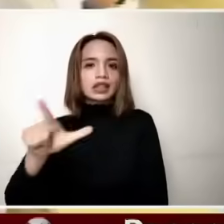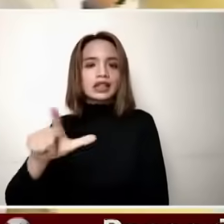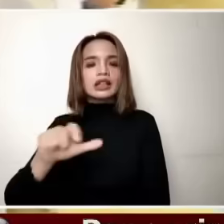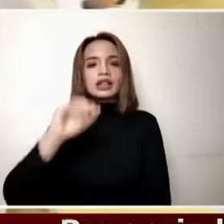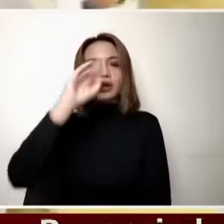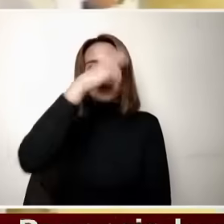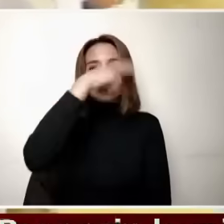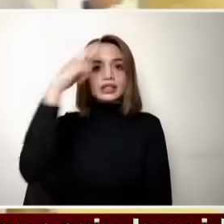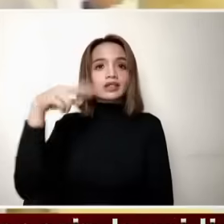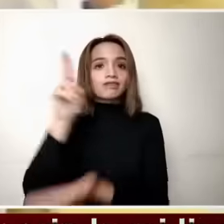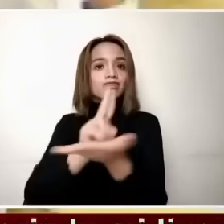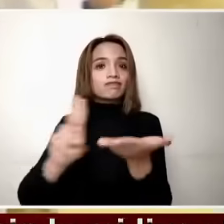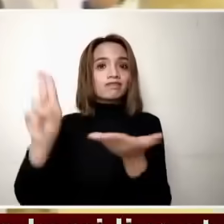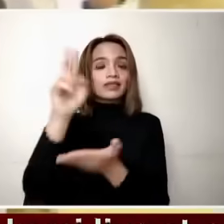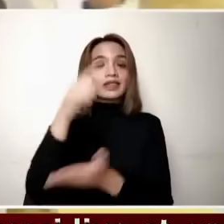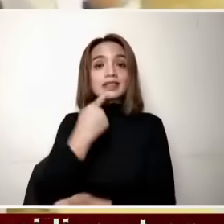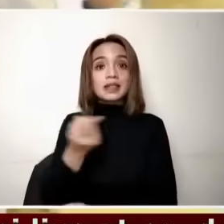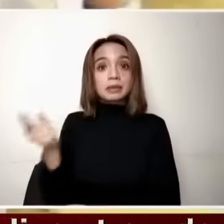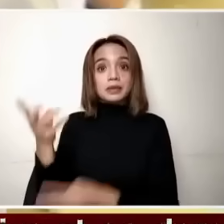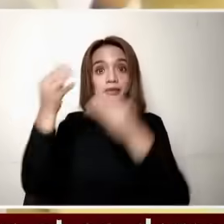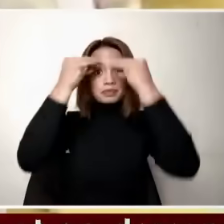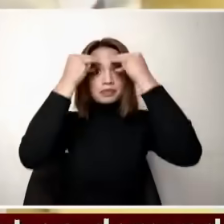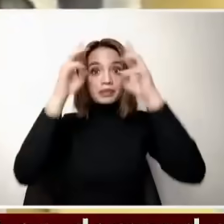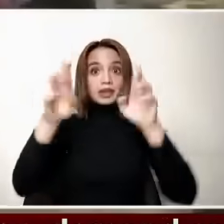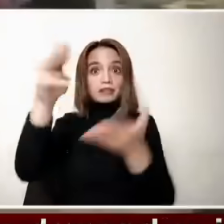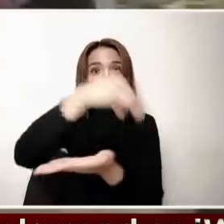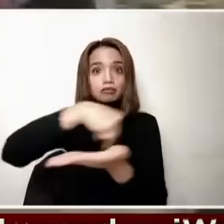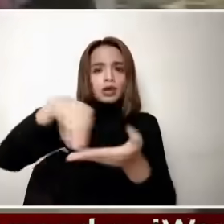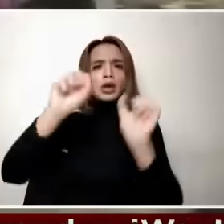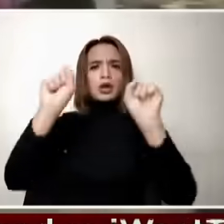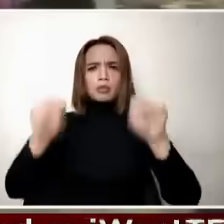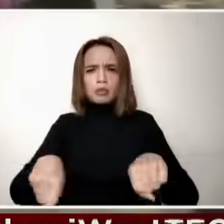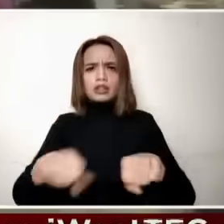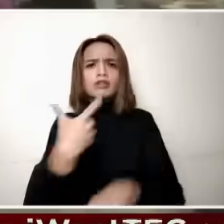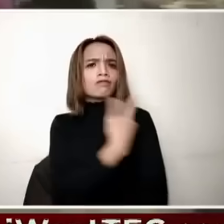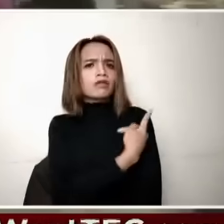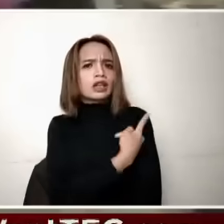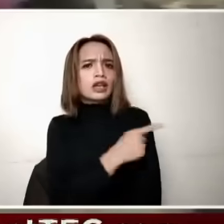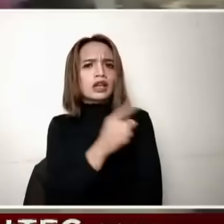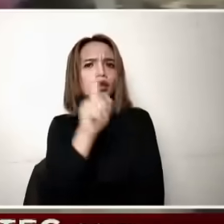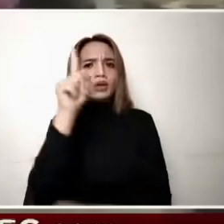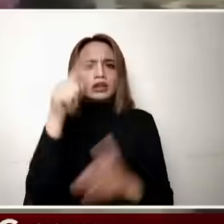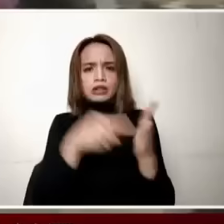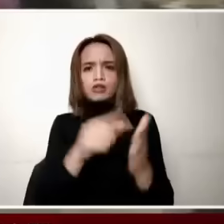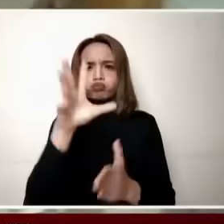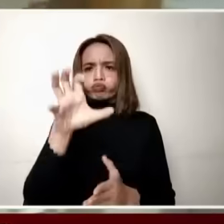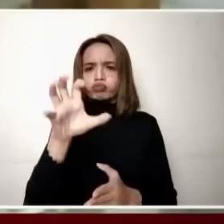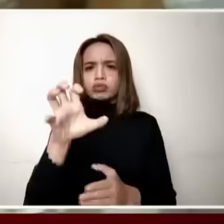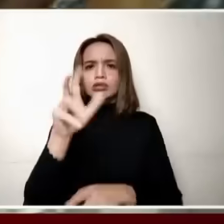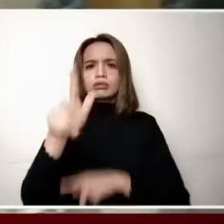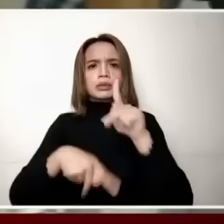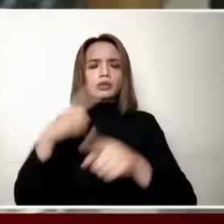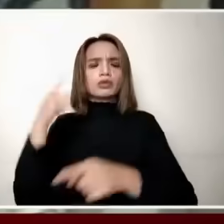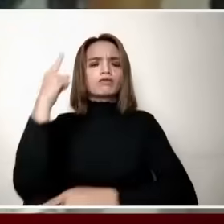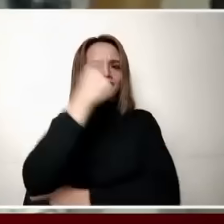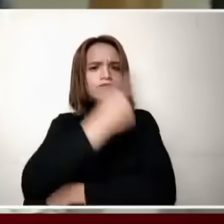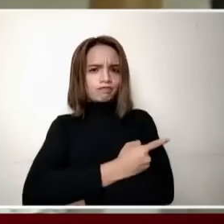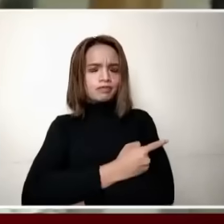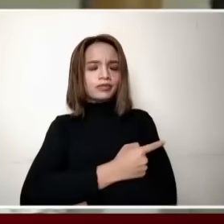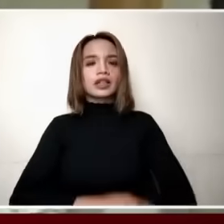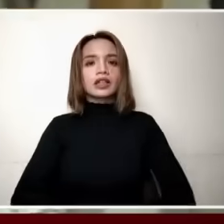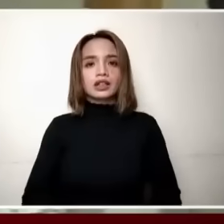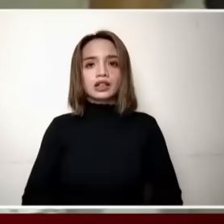ayon kay Mayor Menchie Abalos ay kayang magbakuna ng tig 1,500 kada araw. Sa tinatayang 22,000